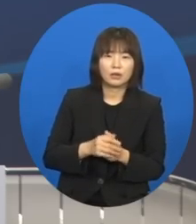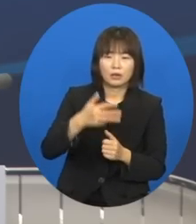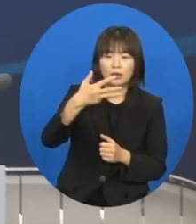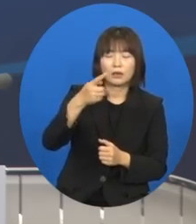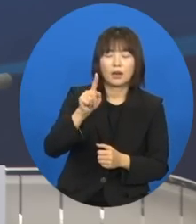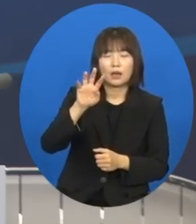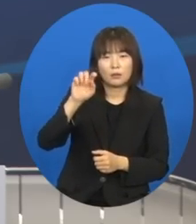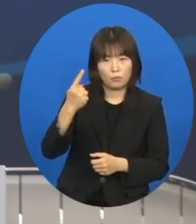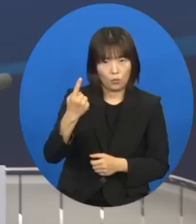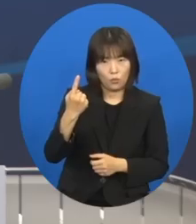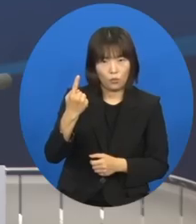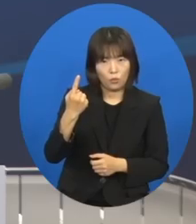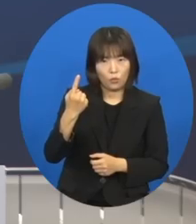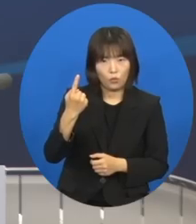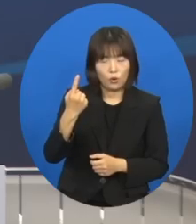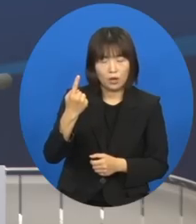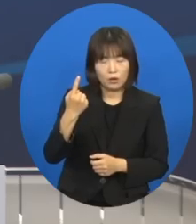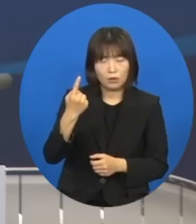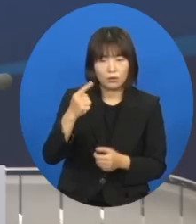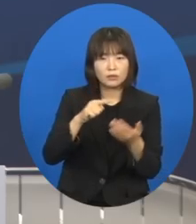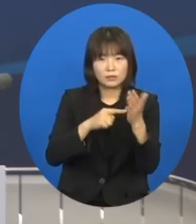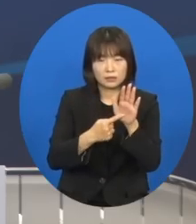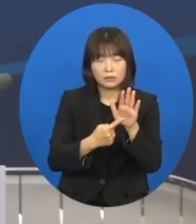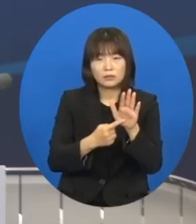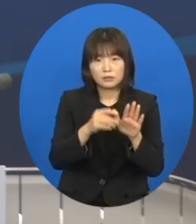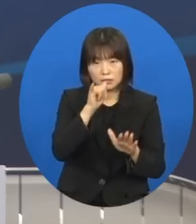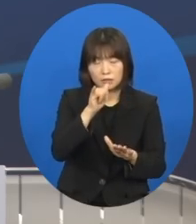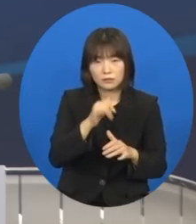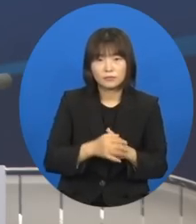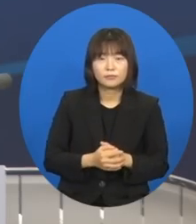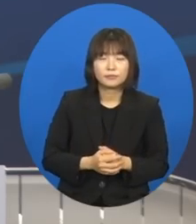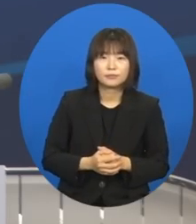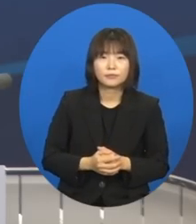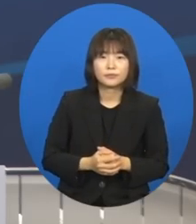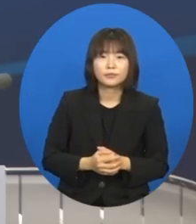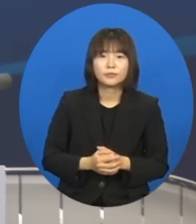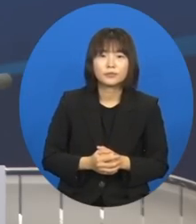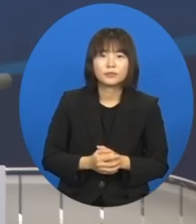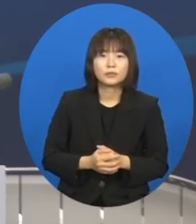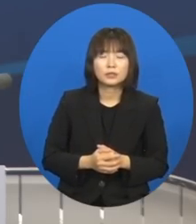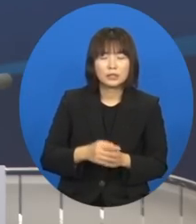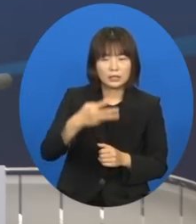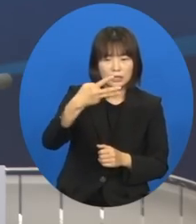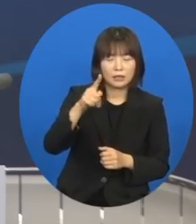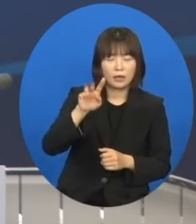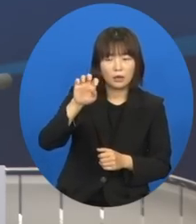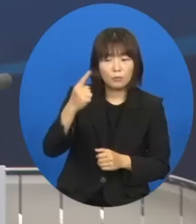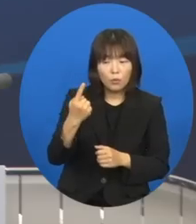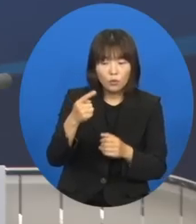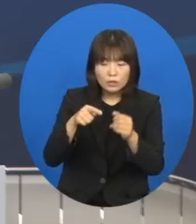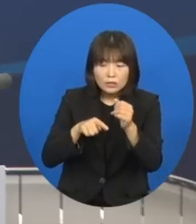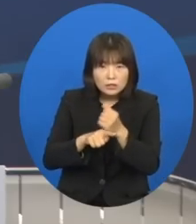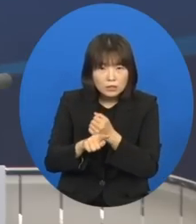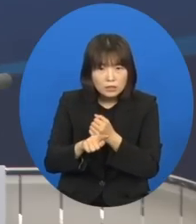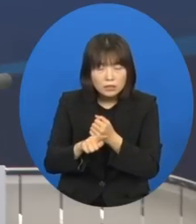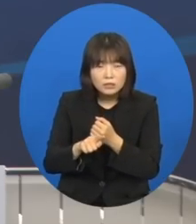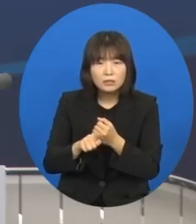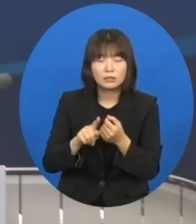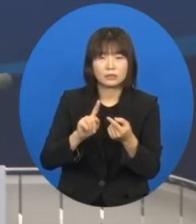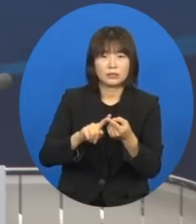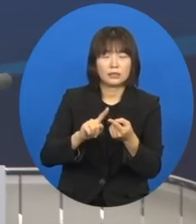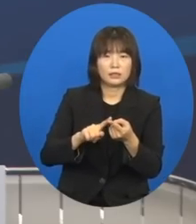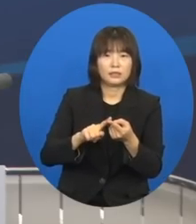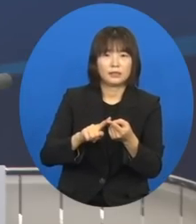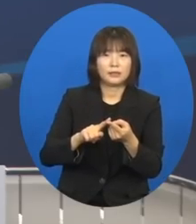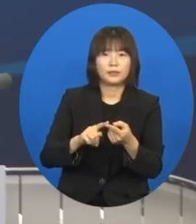R-A-P-P-O-R-T 이렇게 얘기를 하고 있습니다. 라포라고. 근데 그 요셉 유미디 박사가 이 라포의 뜻을 Really all people prefer